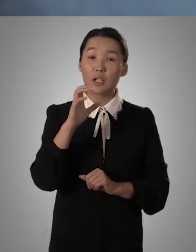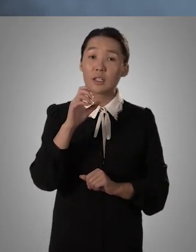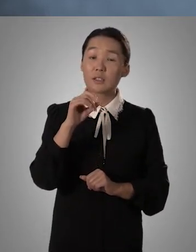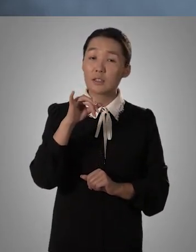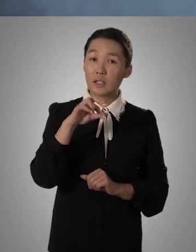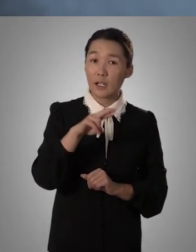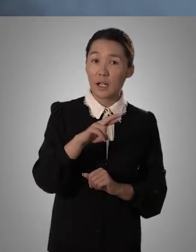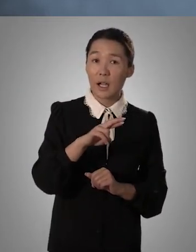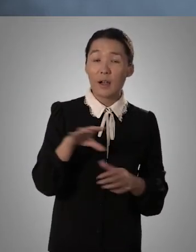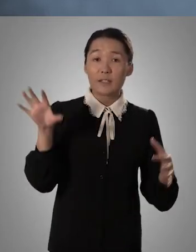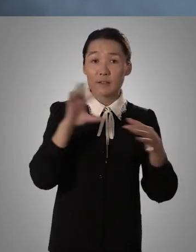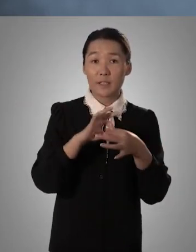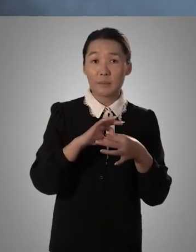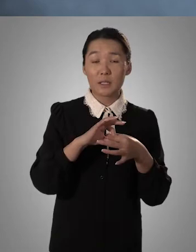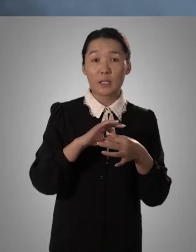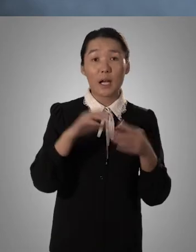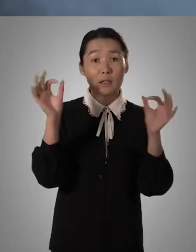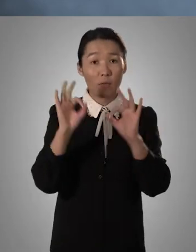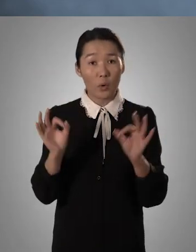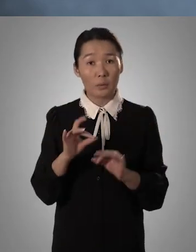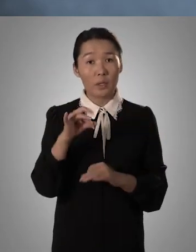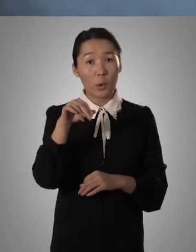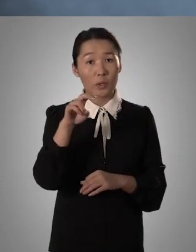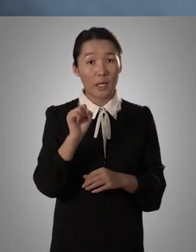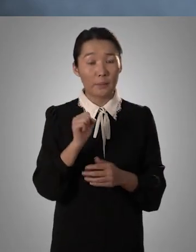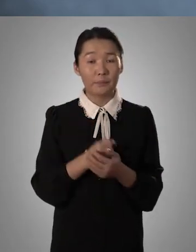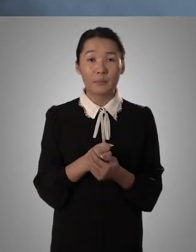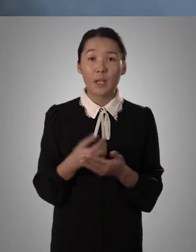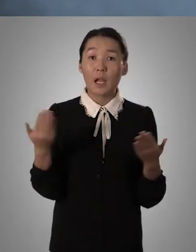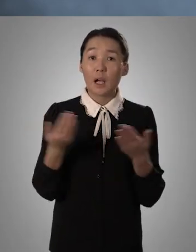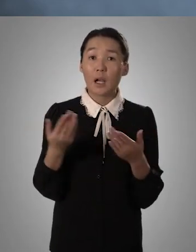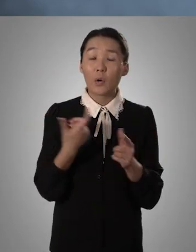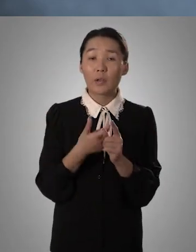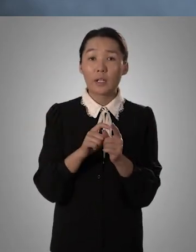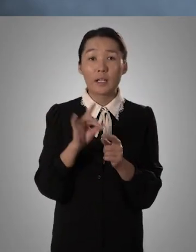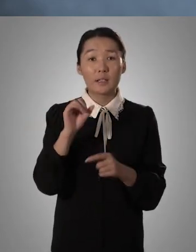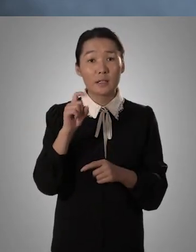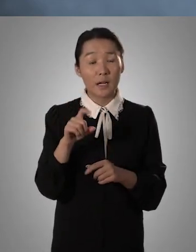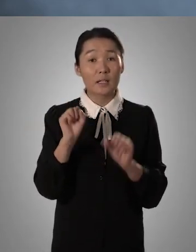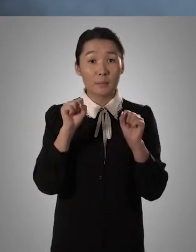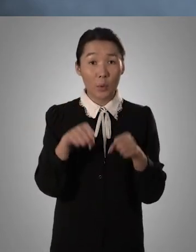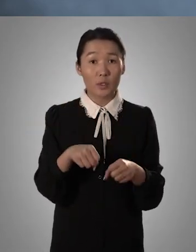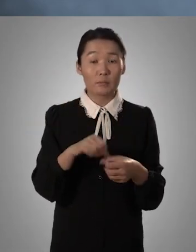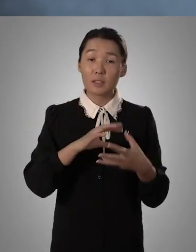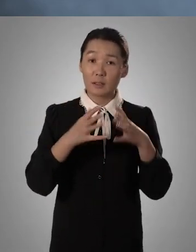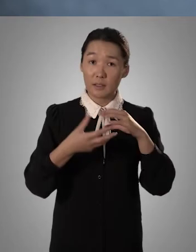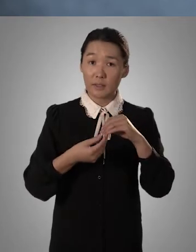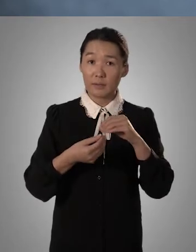от формы рода какой на этот раз мы можем сделать вывод